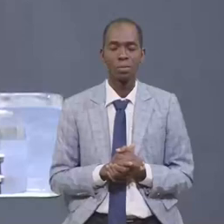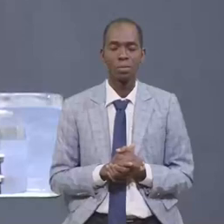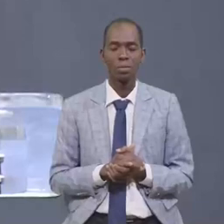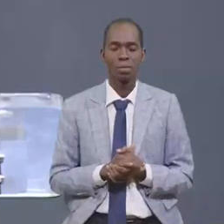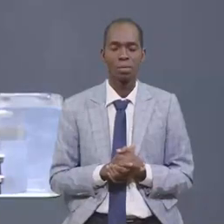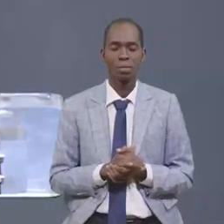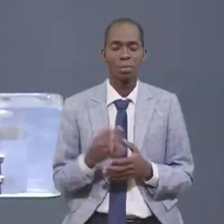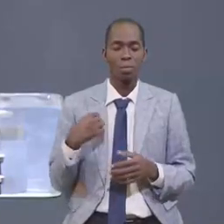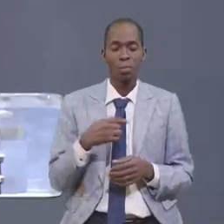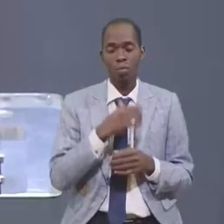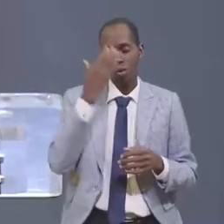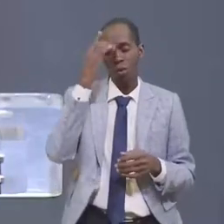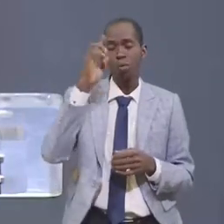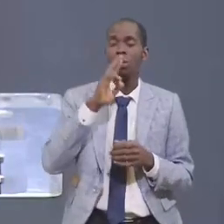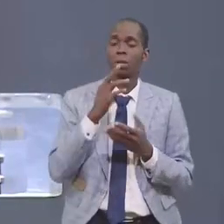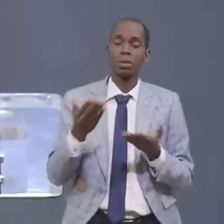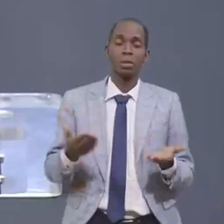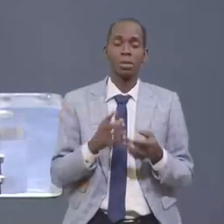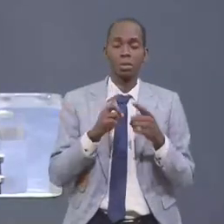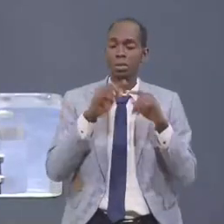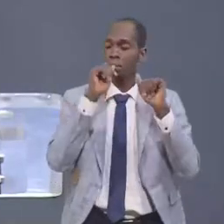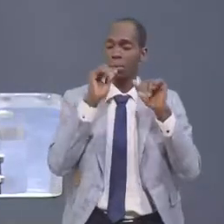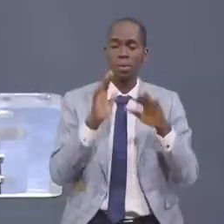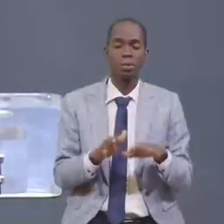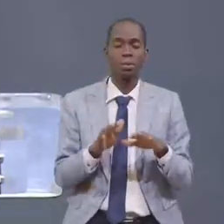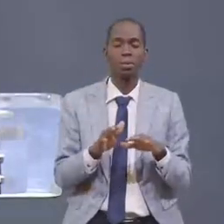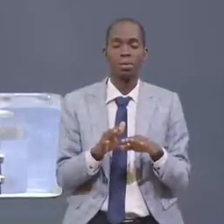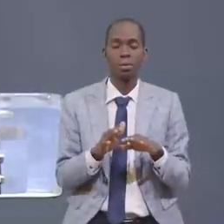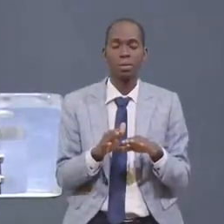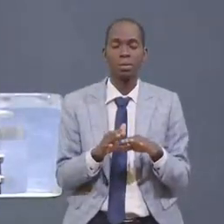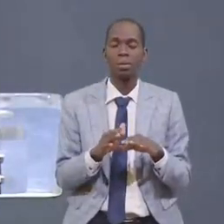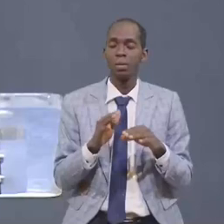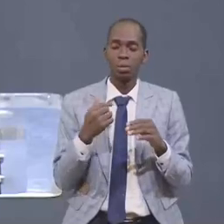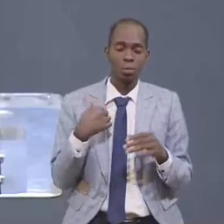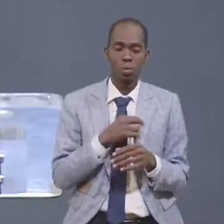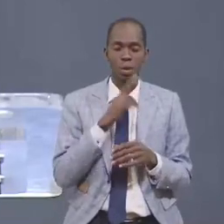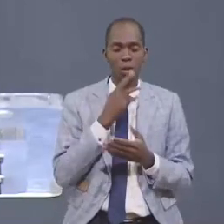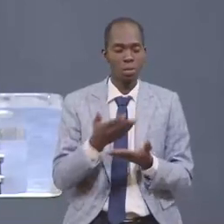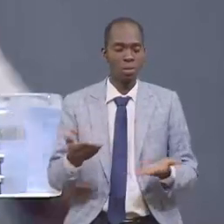Nous savons que tu es là pour nous bénir et nous sommes là pour recevoir.